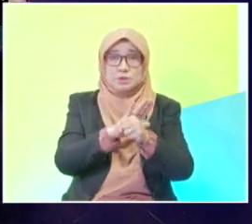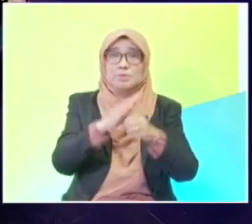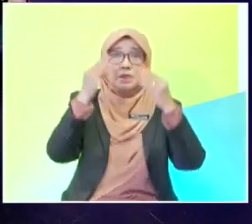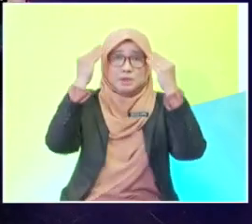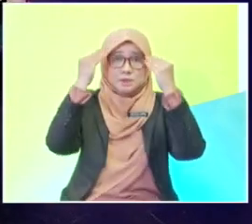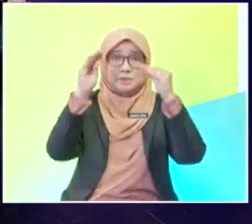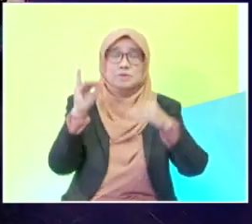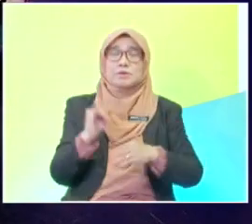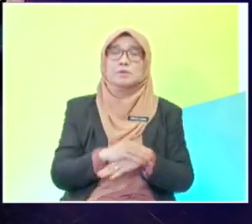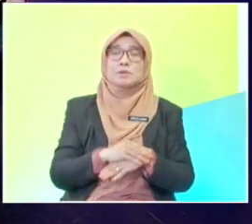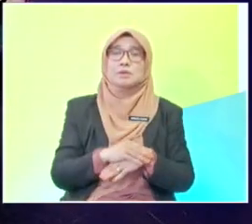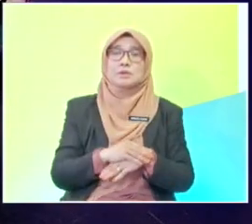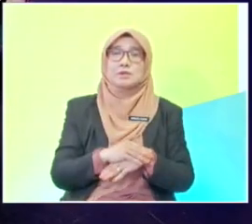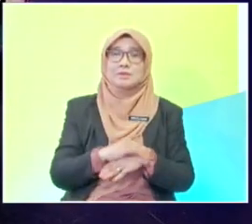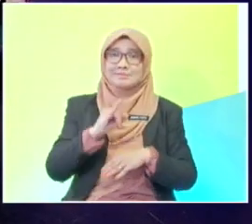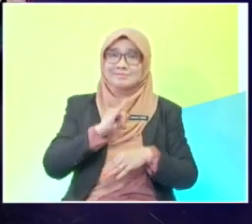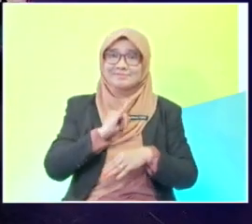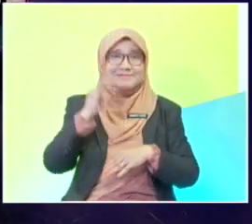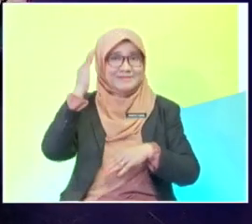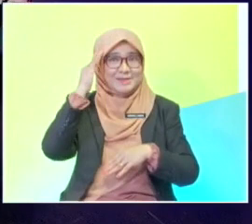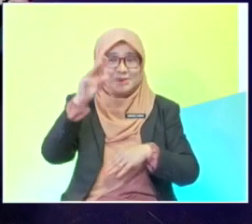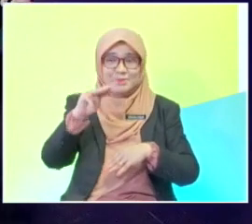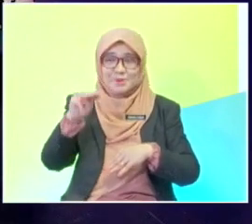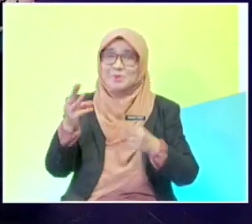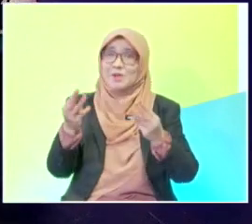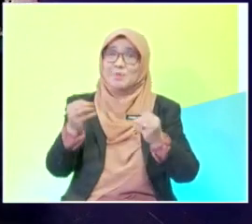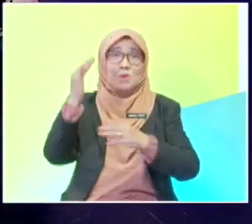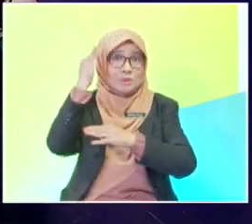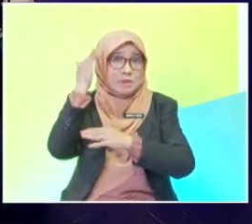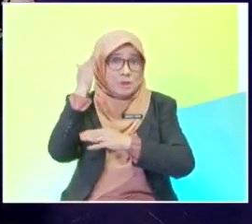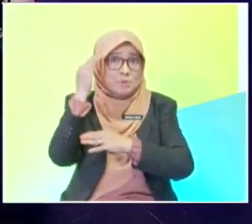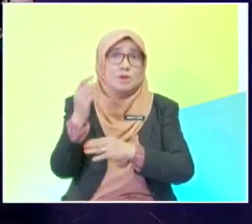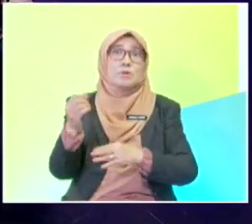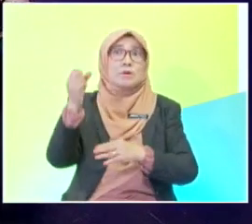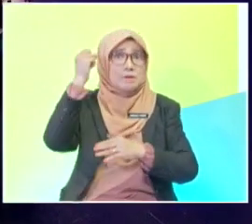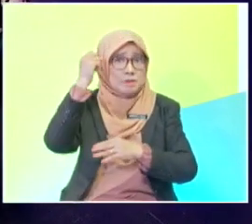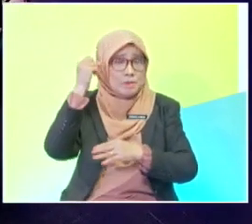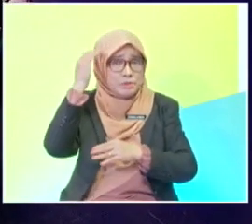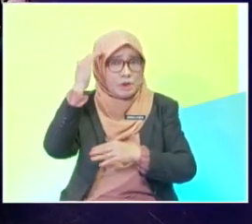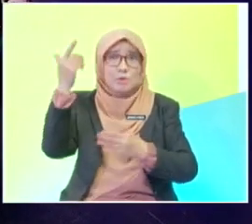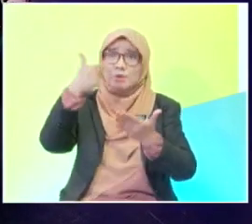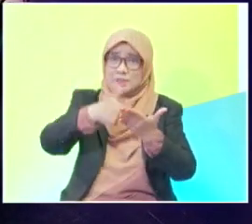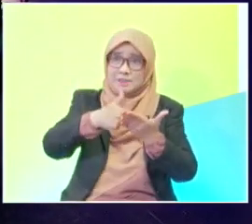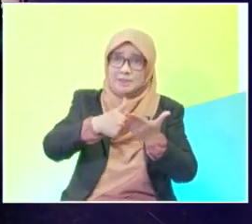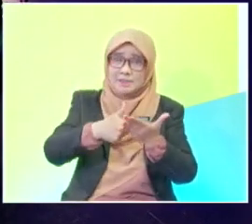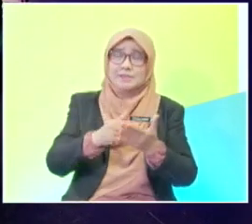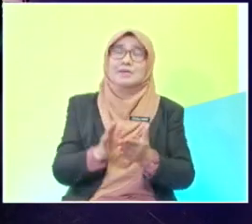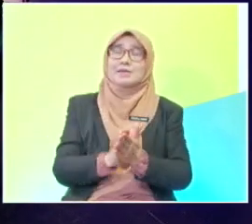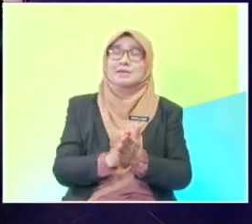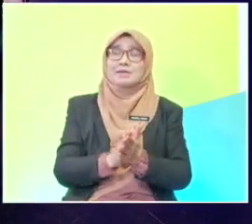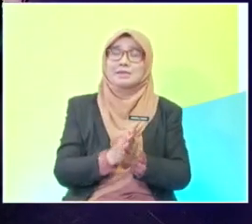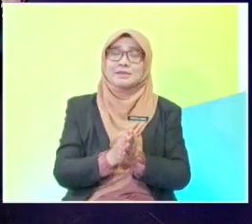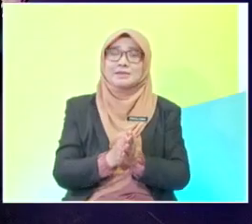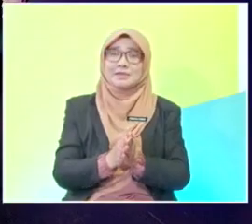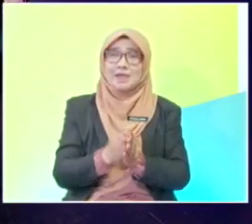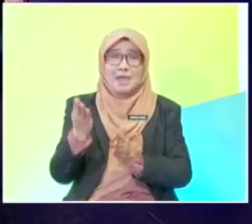di rumah ni semuanya nak menjadi murid yang cemerlang, nak tahu lebih lanjut lah, cikgu. Saya nak buat latihan juga, nak cari bahan rujukan. Di manakah kita boleh dapatkan